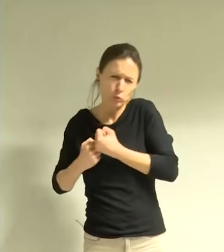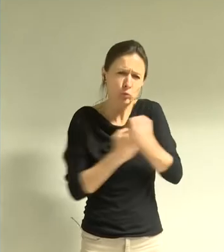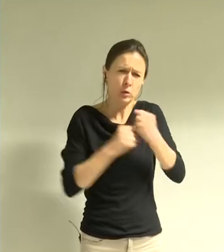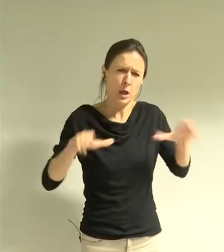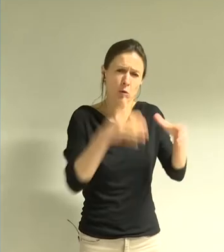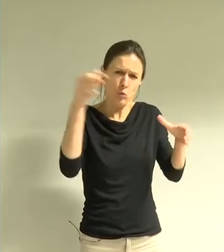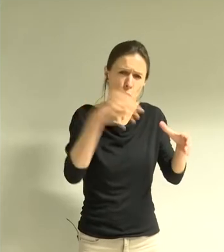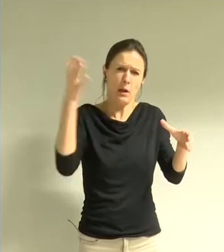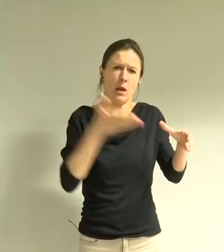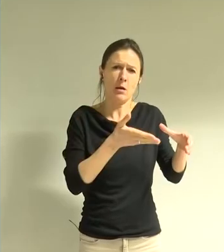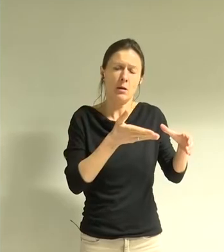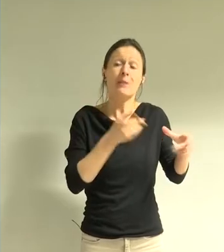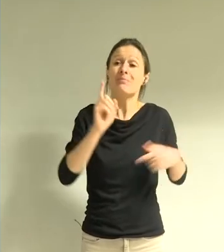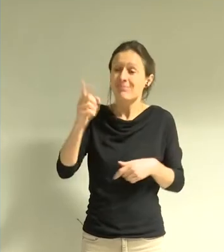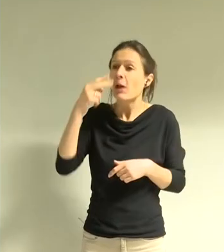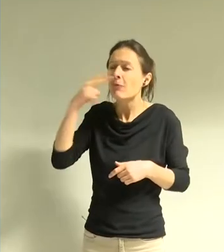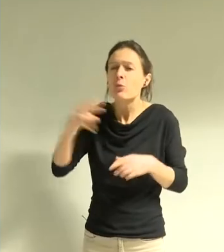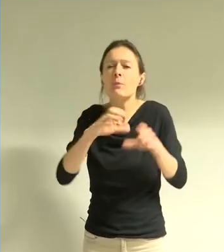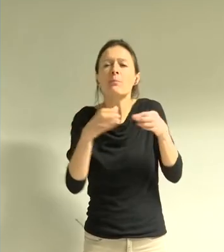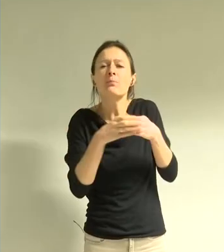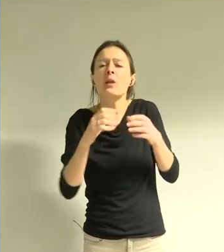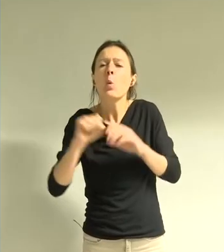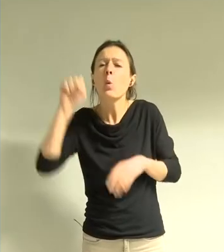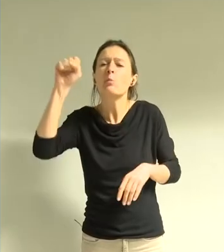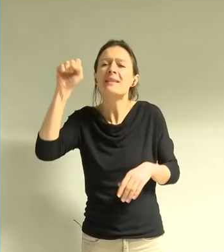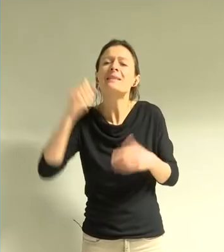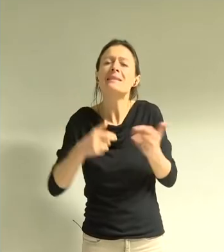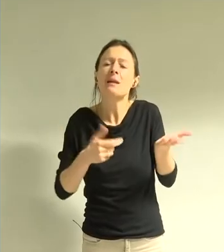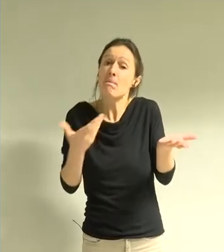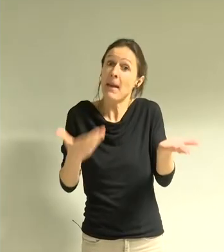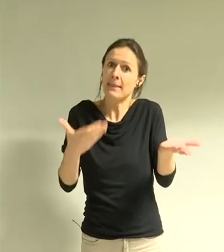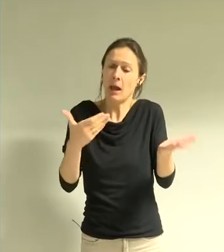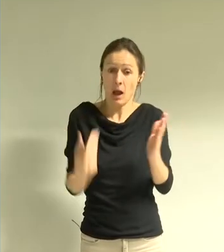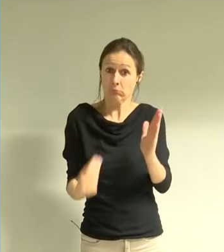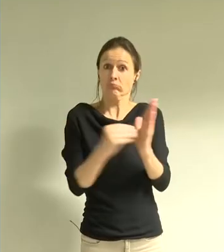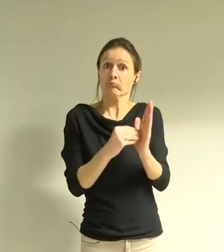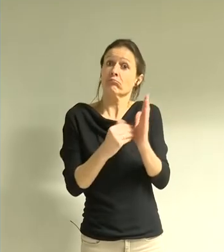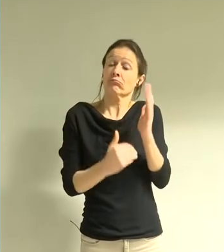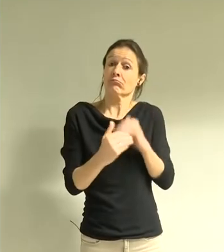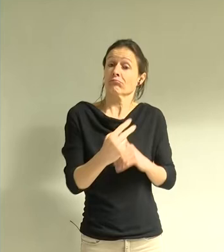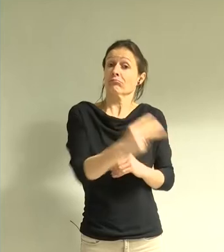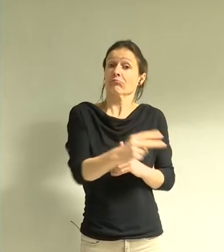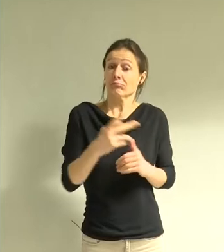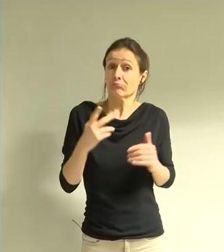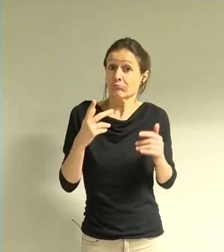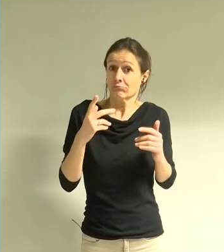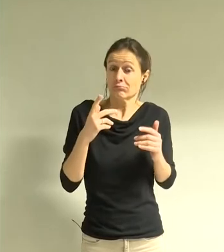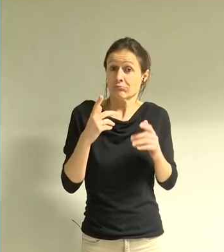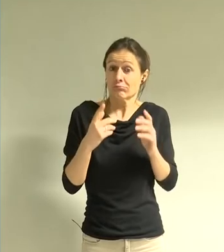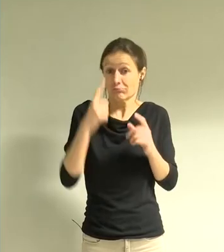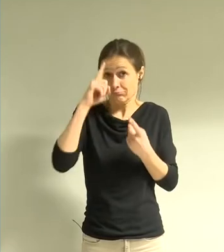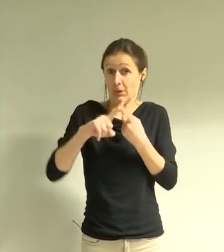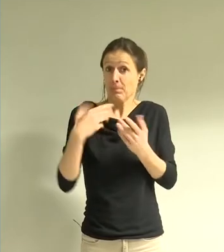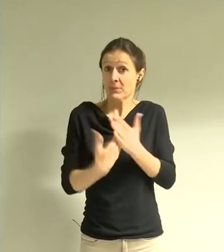vu la parti communiste a maintenant pris en compte 7 cette problématique puisque désormais il